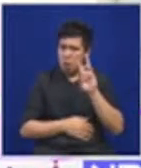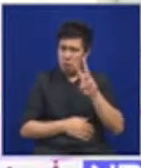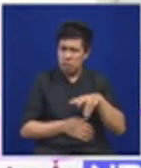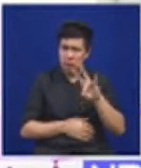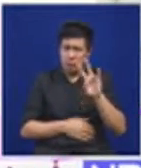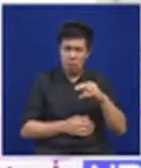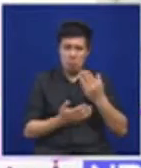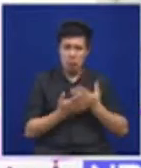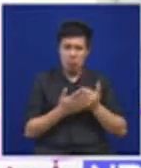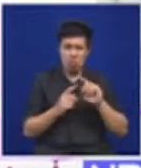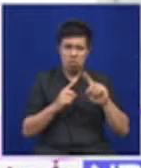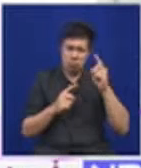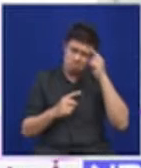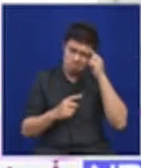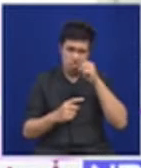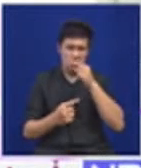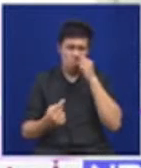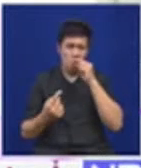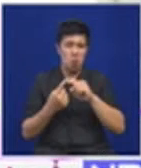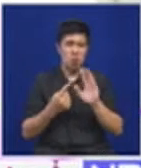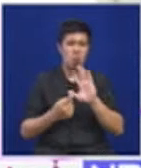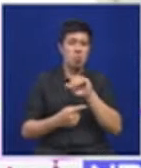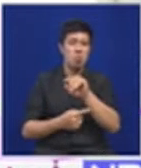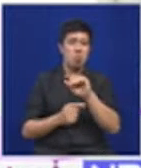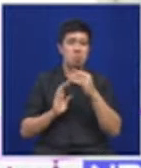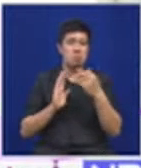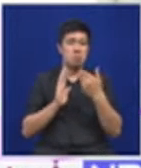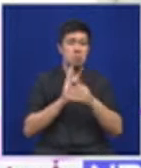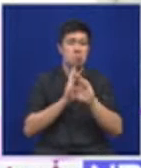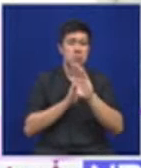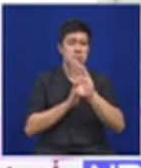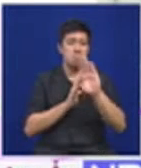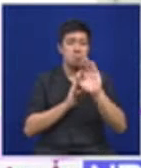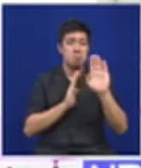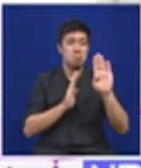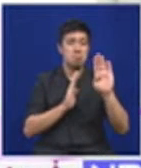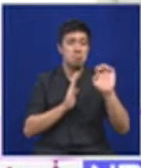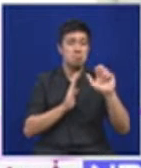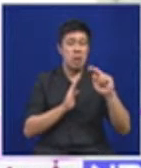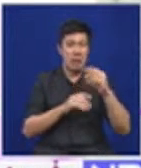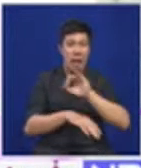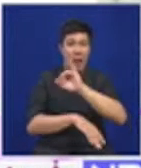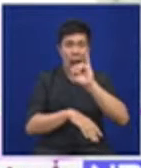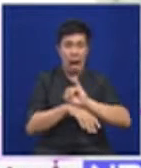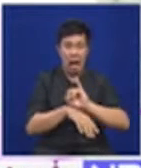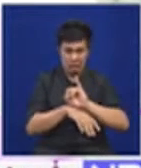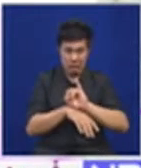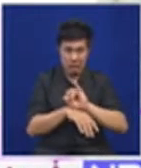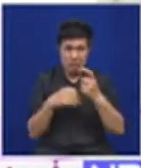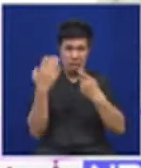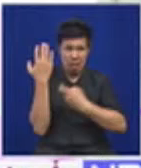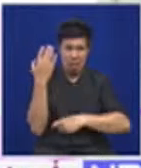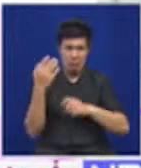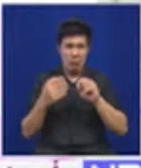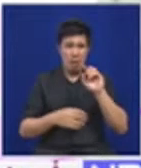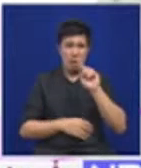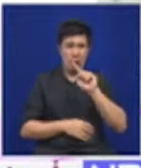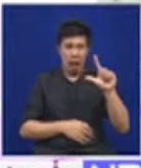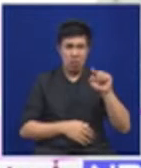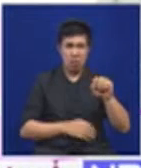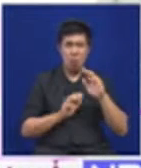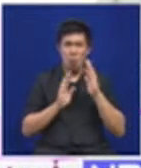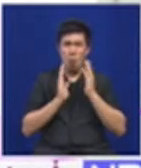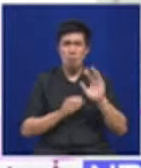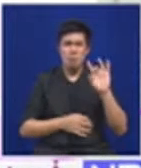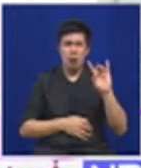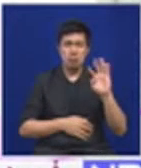คิดว่ามันไม่เหมาะกับพื้นที่บึงกาฬเพราะว่าบึงกาฬเนี่ยแม้ว่าจะมี1ล้านไร่ก็จริงเนี่ยแต่ 84% ของคนบึงกาฬเนี่